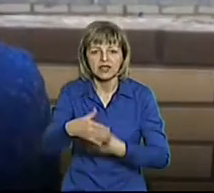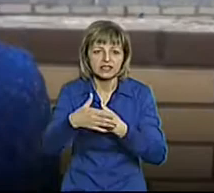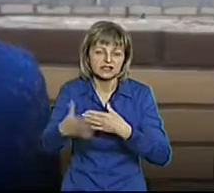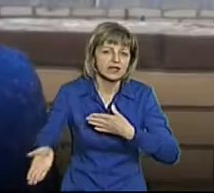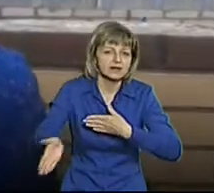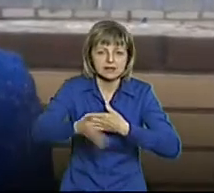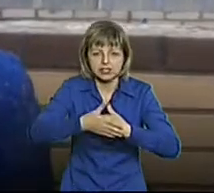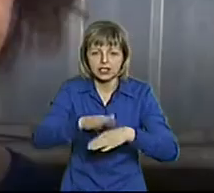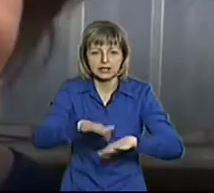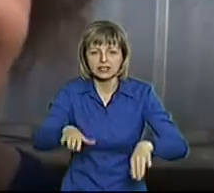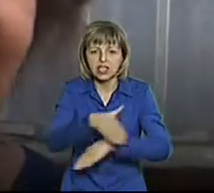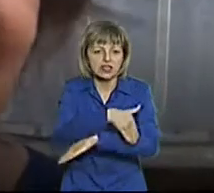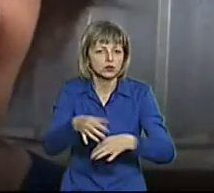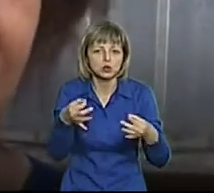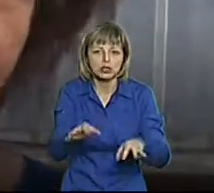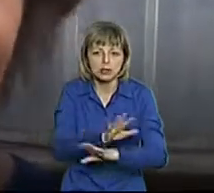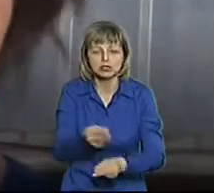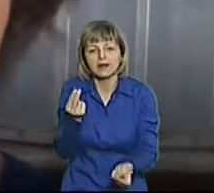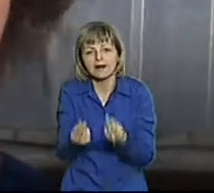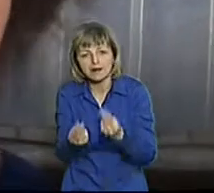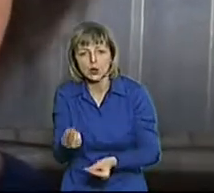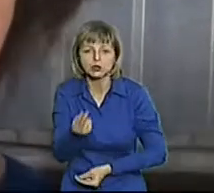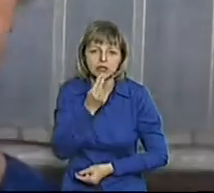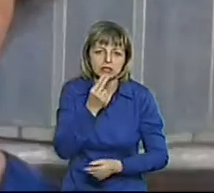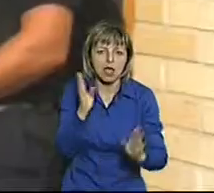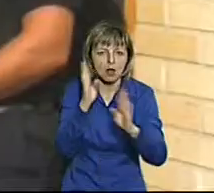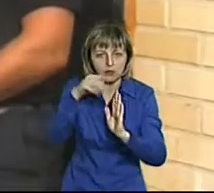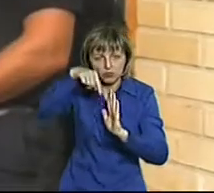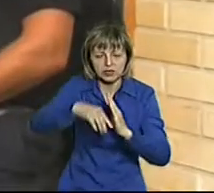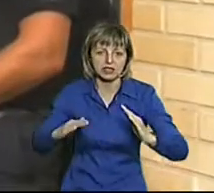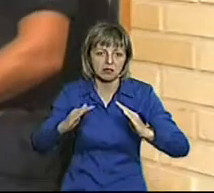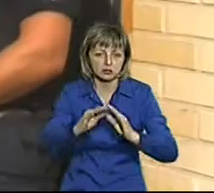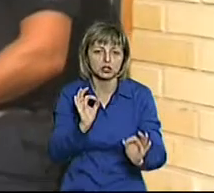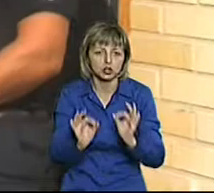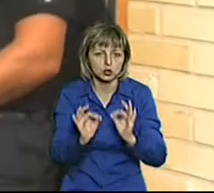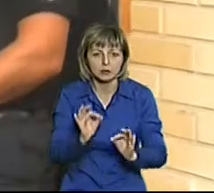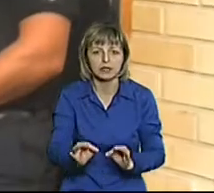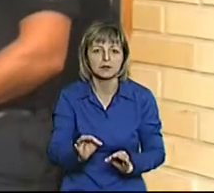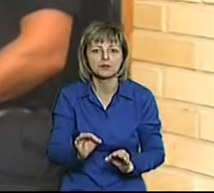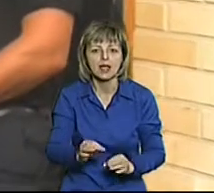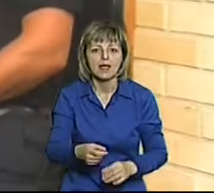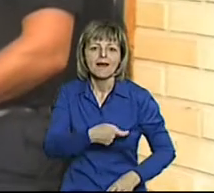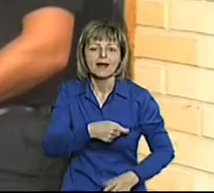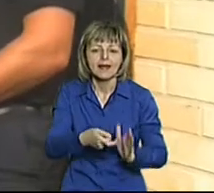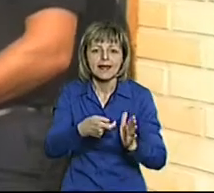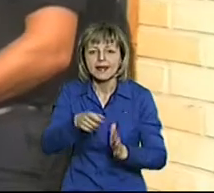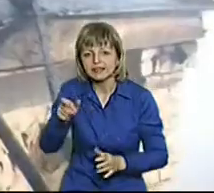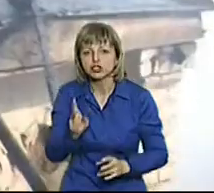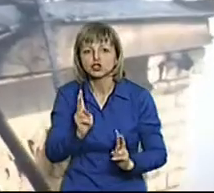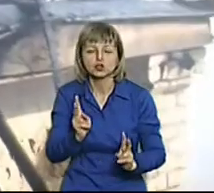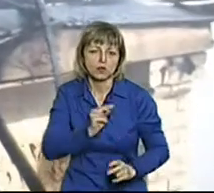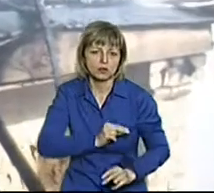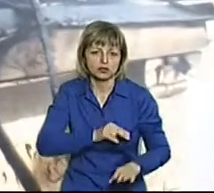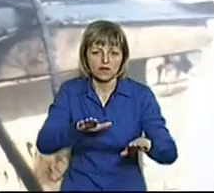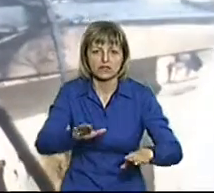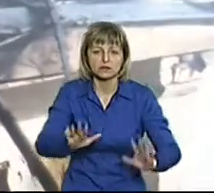на вулицю не випускаємо. Граються, їдять, повітря нормальне в приміщенні. Слідчий Сергій Літкович, який працював на місці події,